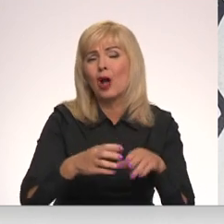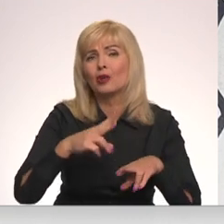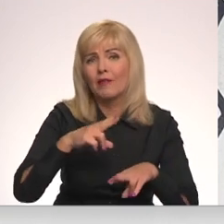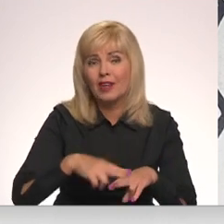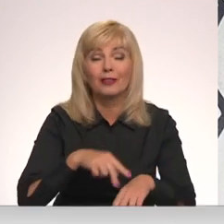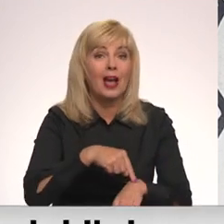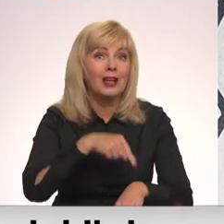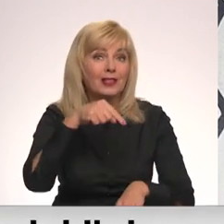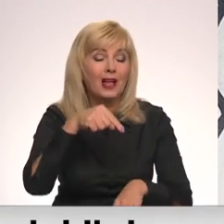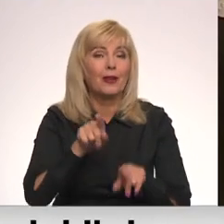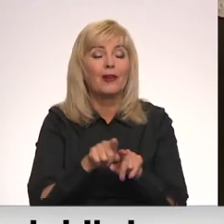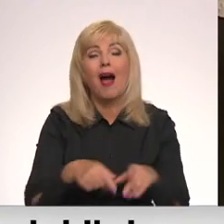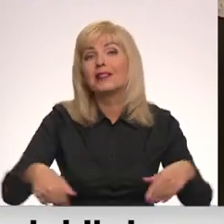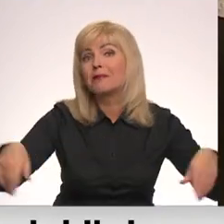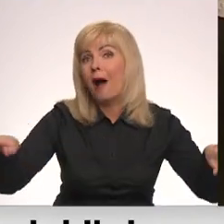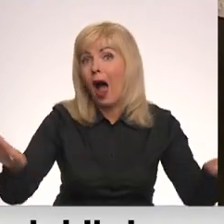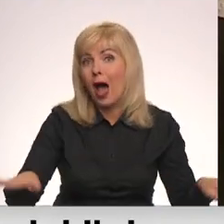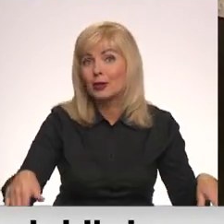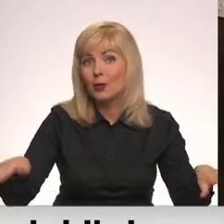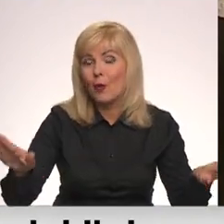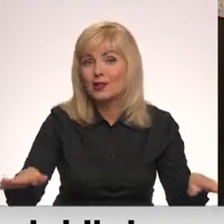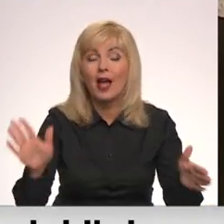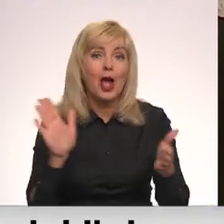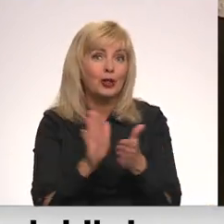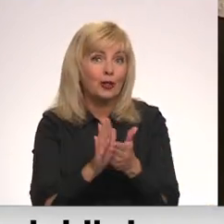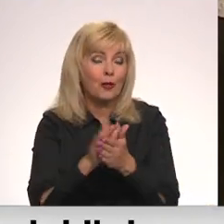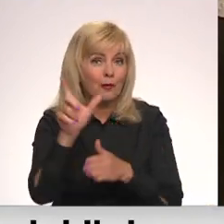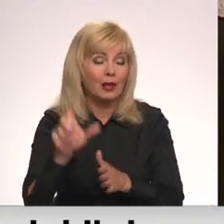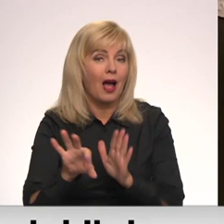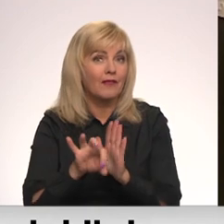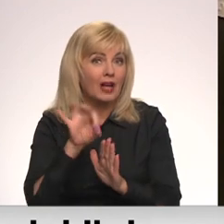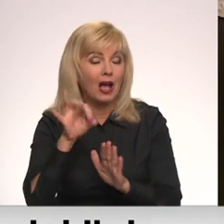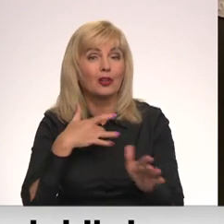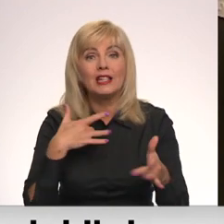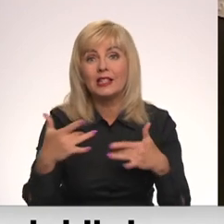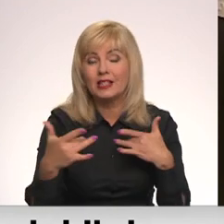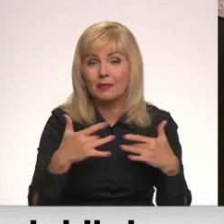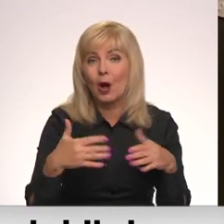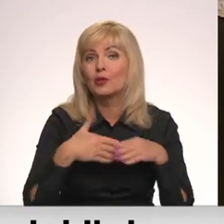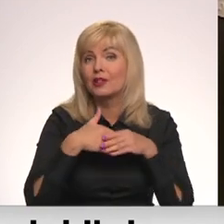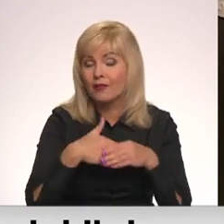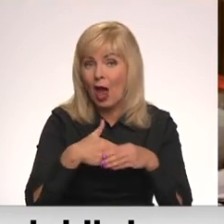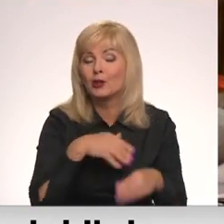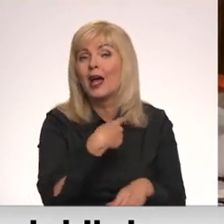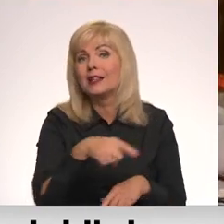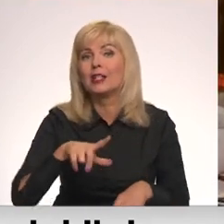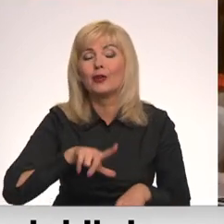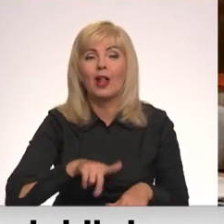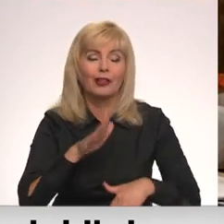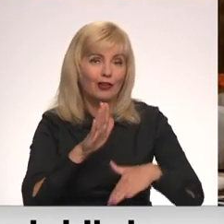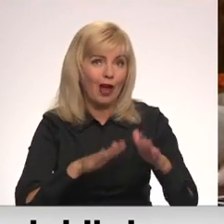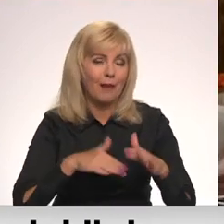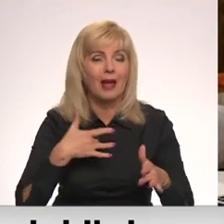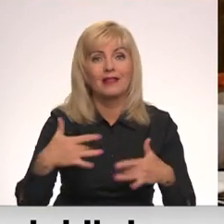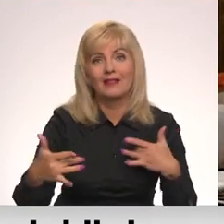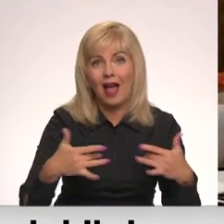kas tevi paceļas pārnos. Jubilārs ar fragmentiem no izrādēm sveica arī citi latviešu amatieru